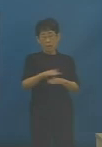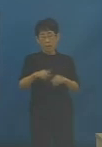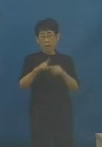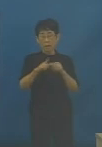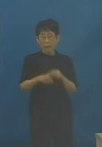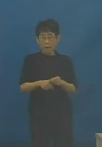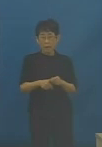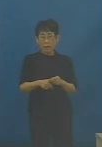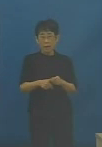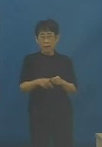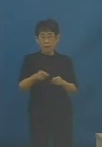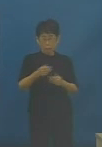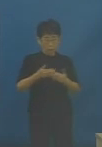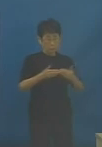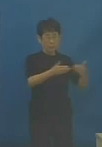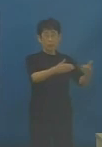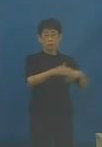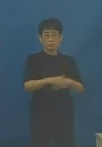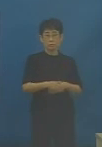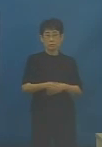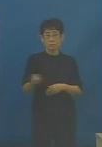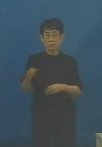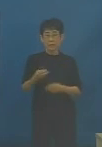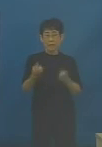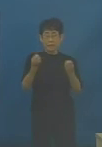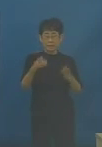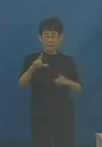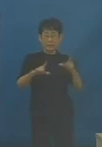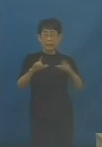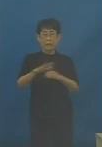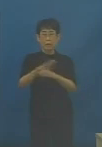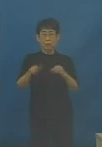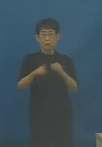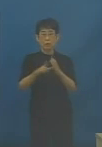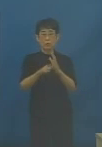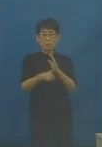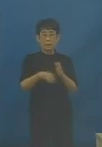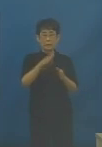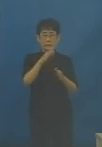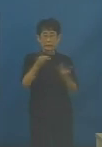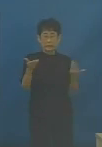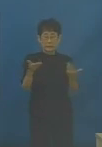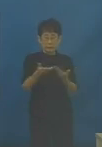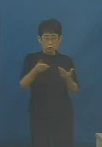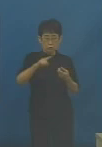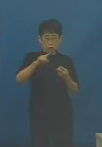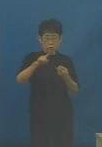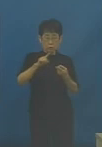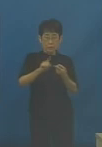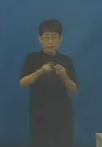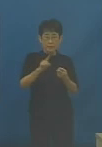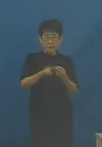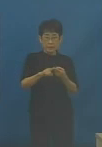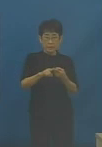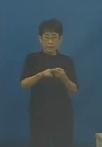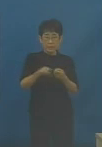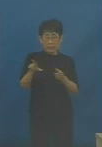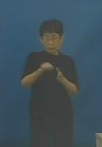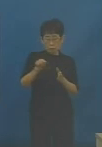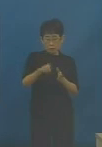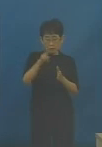か、こういう新型コロナの解決にはこういうのは実務的に役立つであろうということを我々の共同で